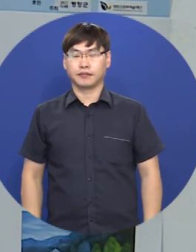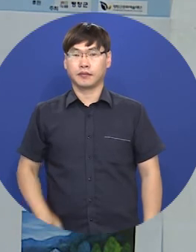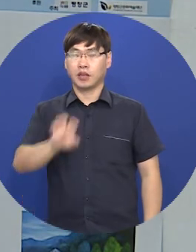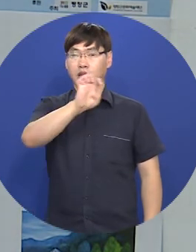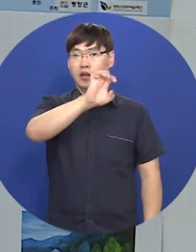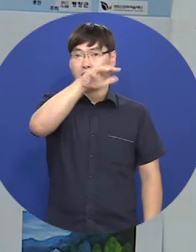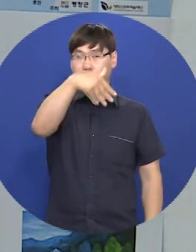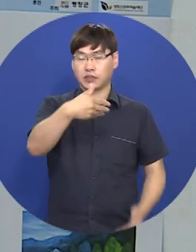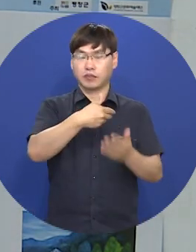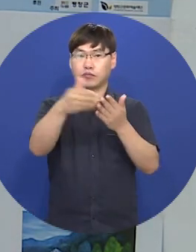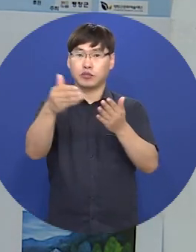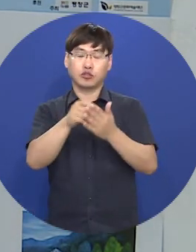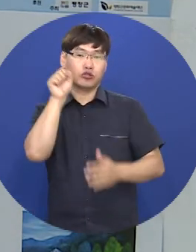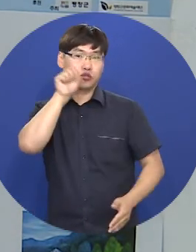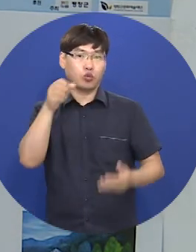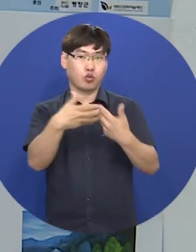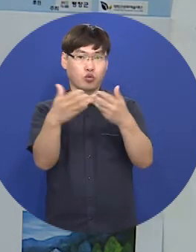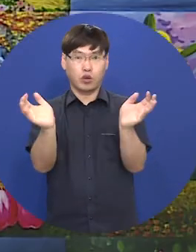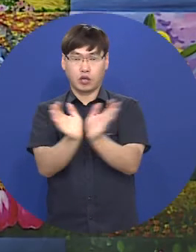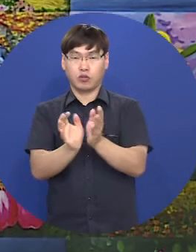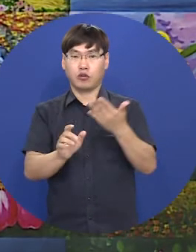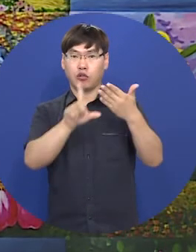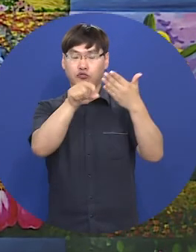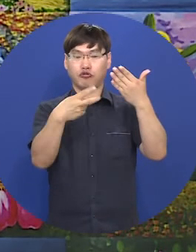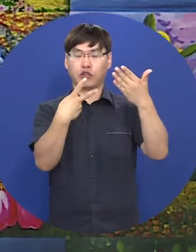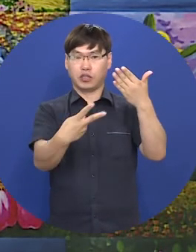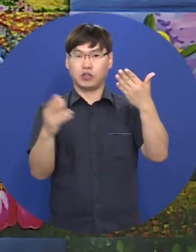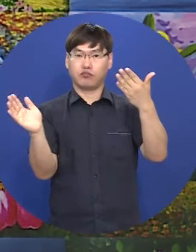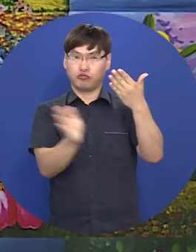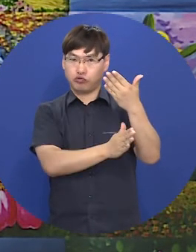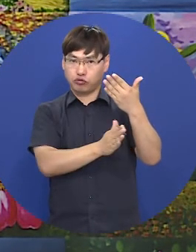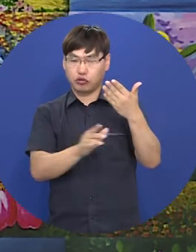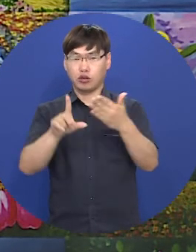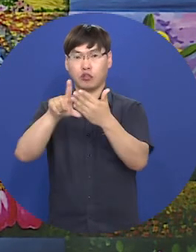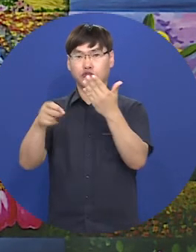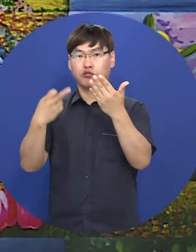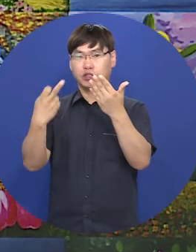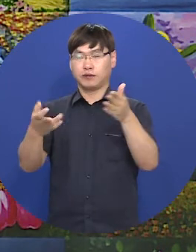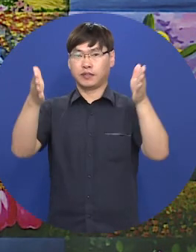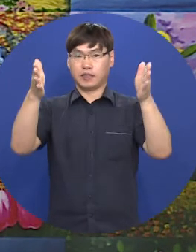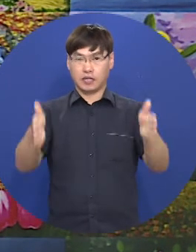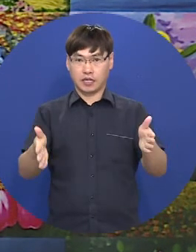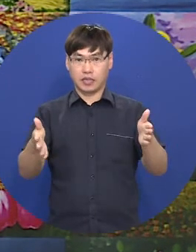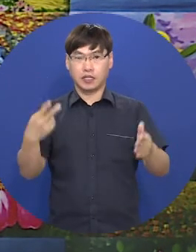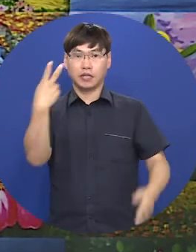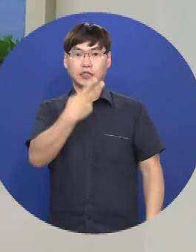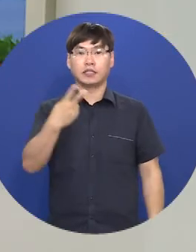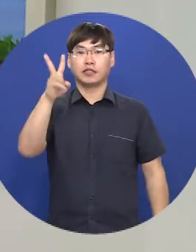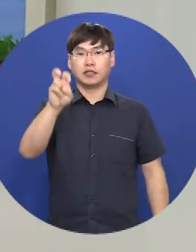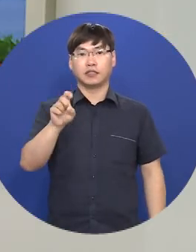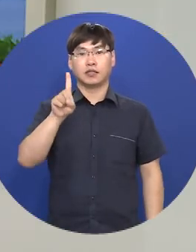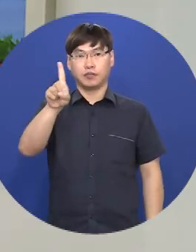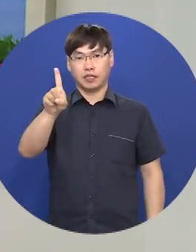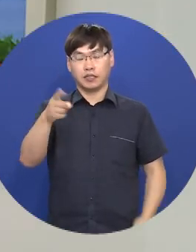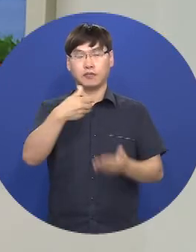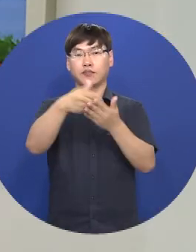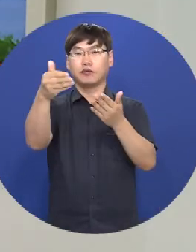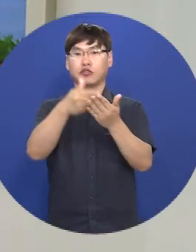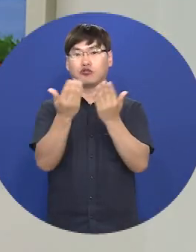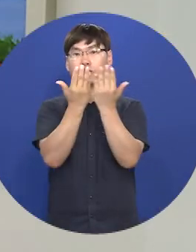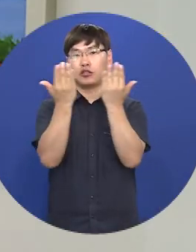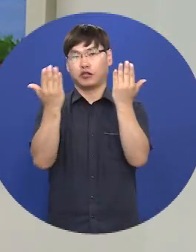평창 미술동호회는 지난 9월 2일을 시작으로 9월 12일까지 2021 미술전을